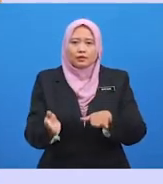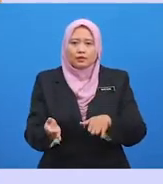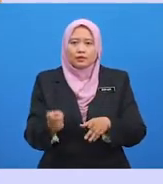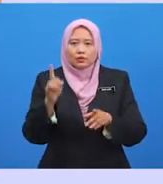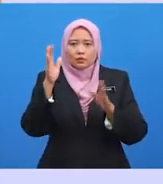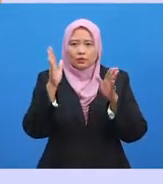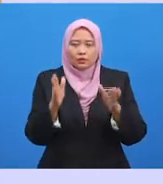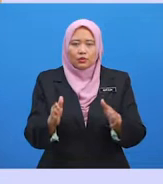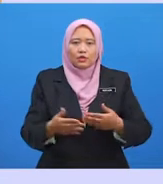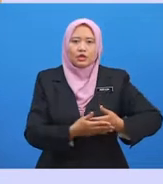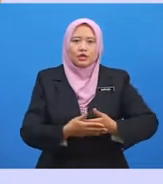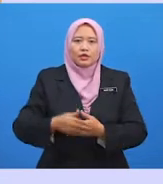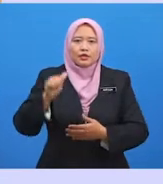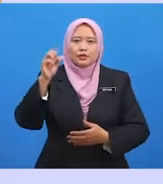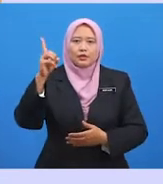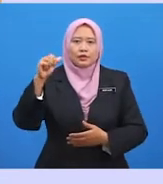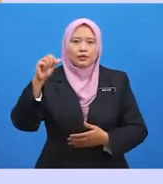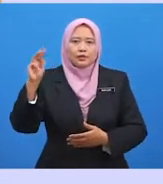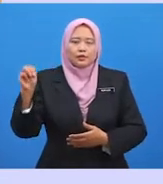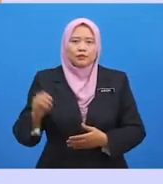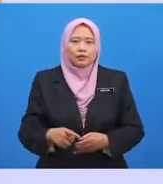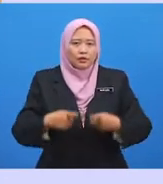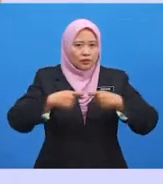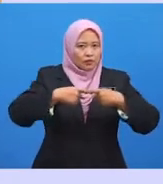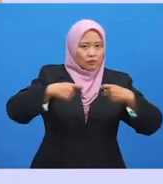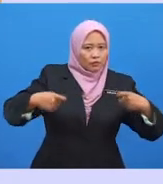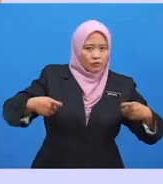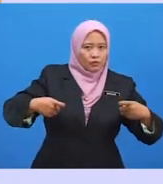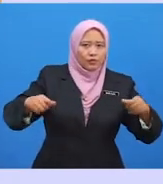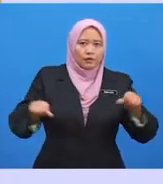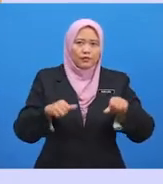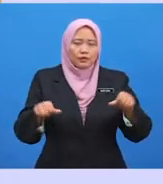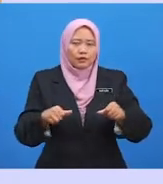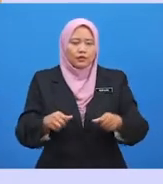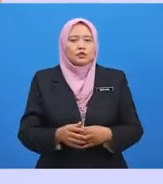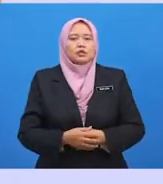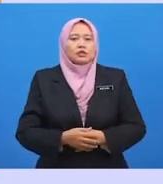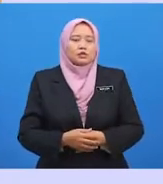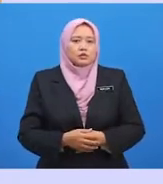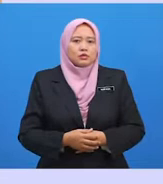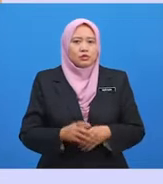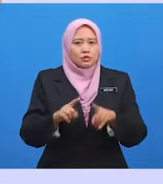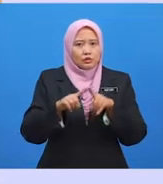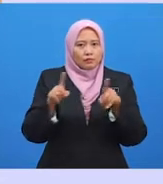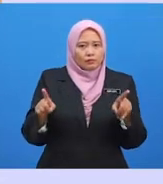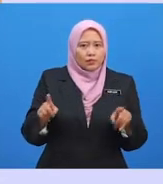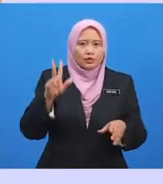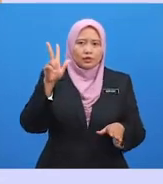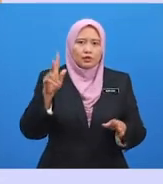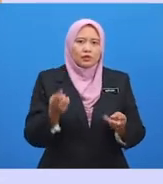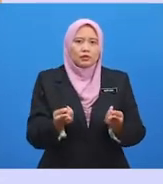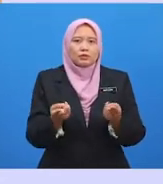Adam terputuslah amalnya kecuali 3 perkara sedekah jariyah ilmu yang